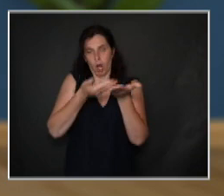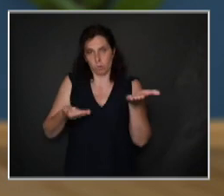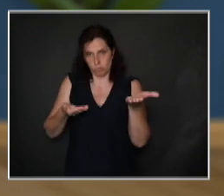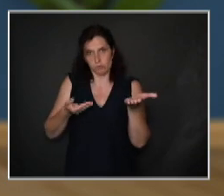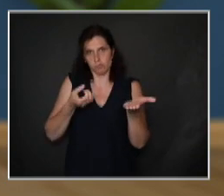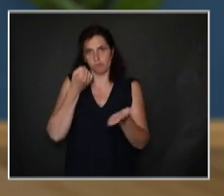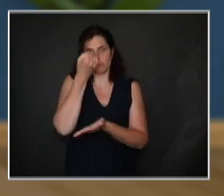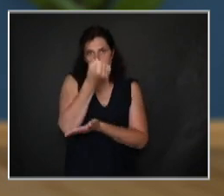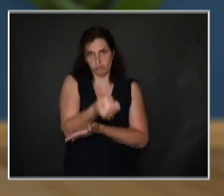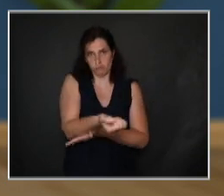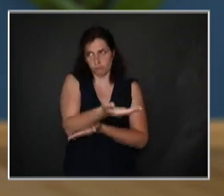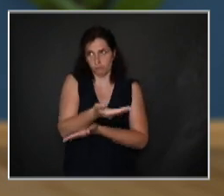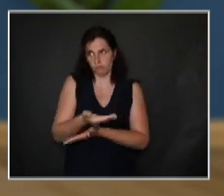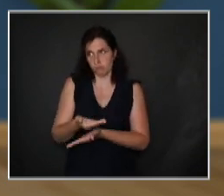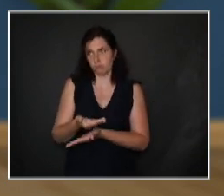finalement,